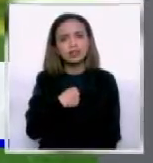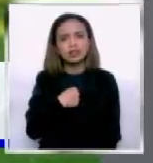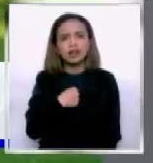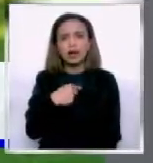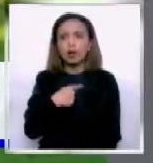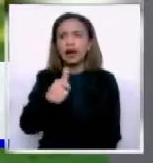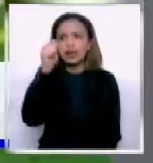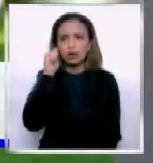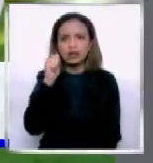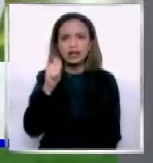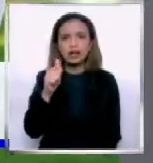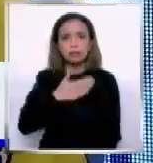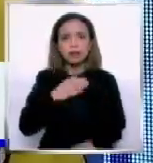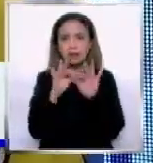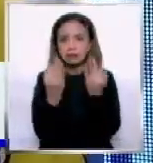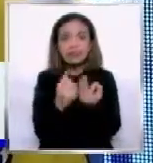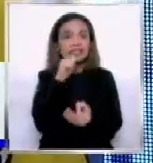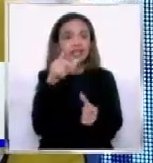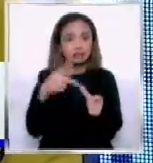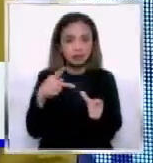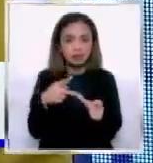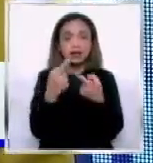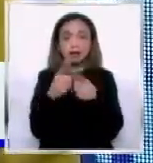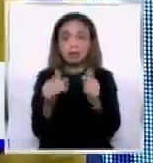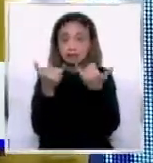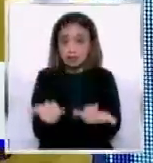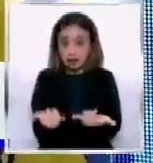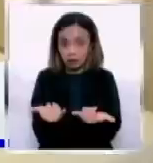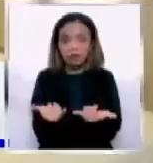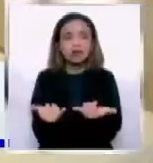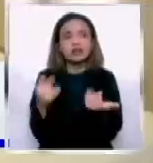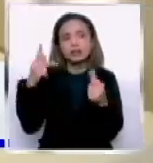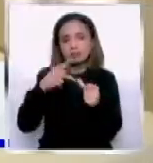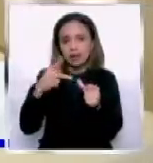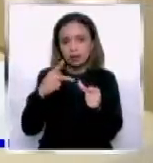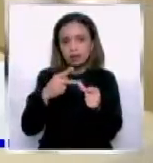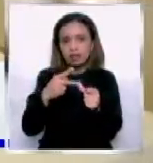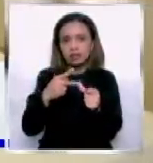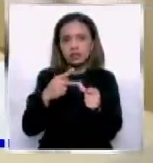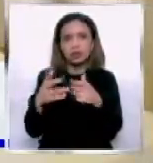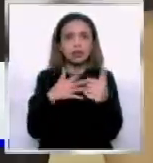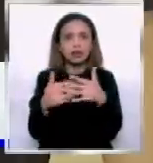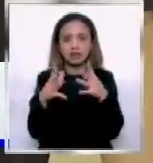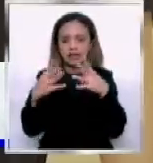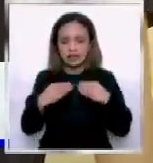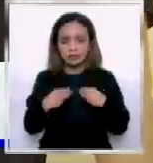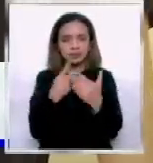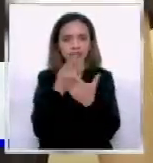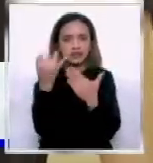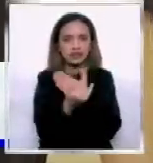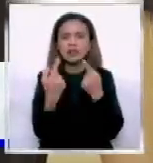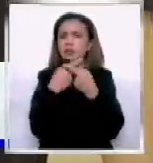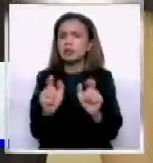yung family ko. So siguro ngayon, napaprioritize ko muna yung mga nauohan ko ng proyekto. E paano naman kaya kung mag-propose na